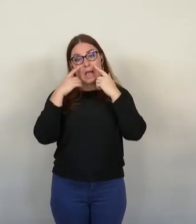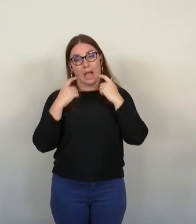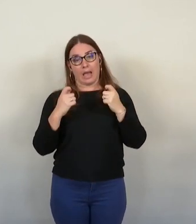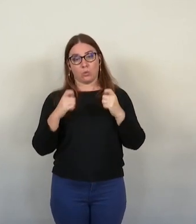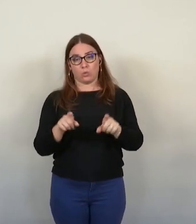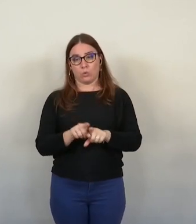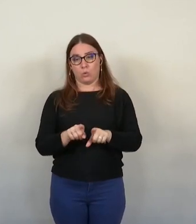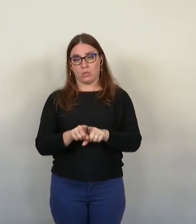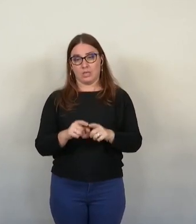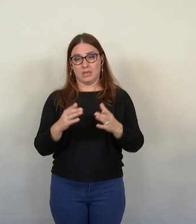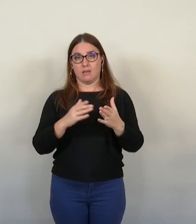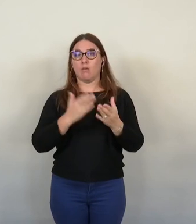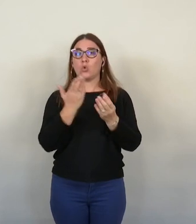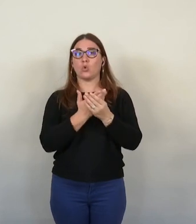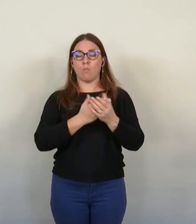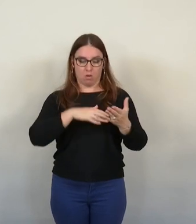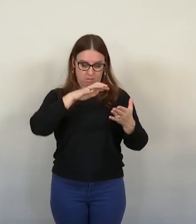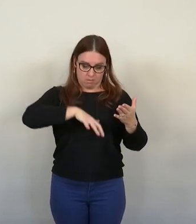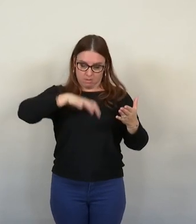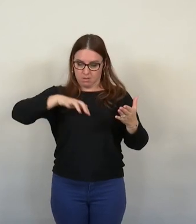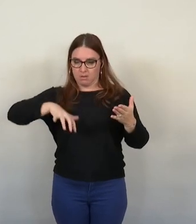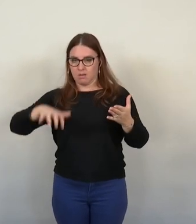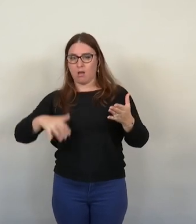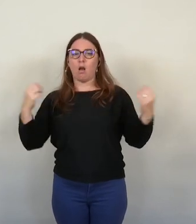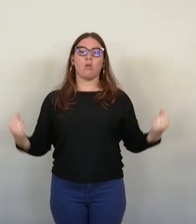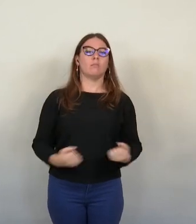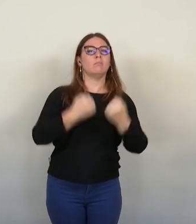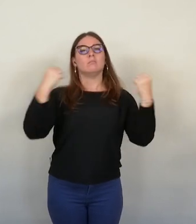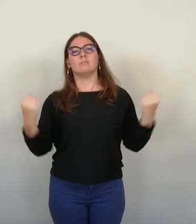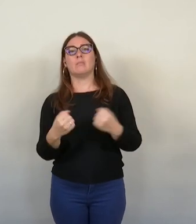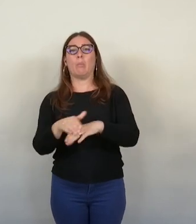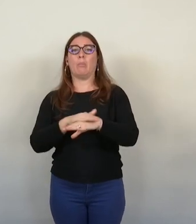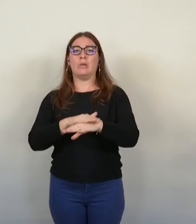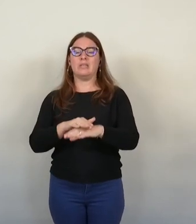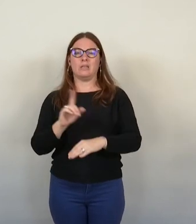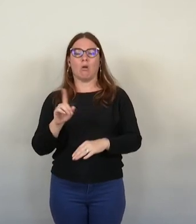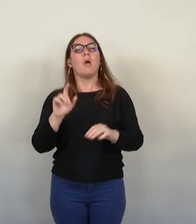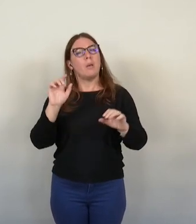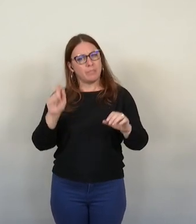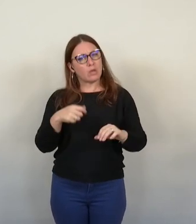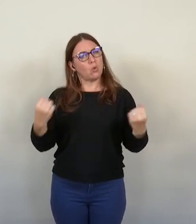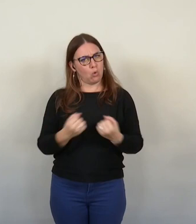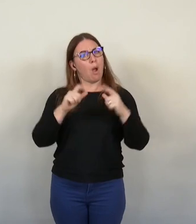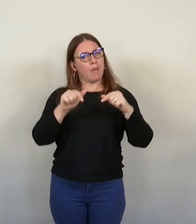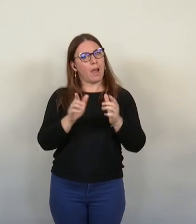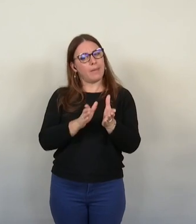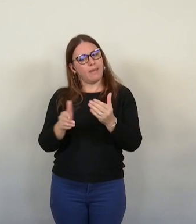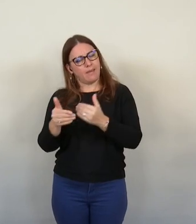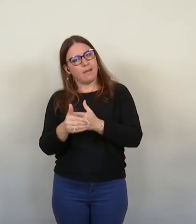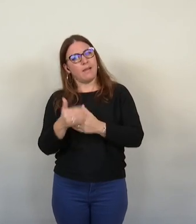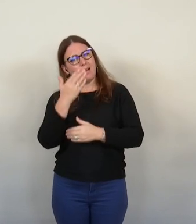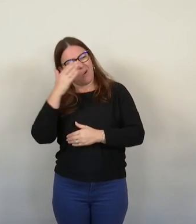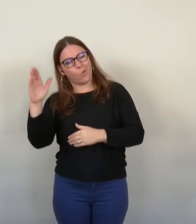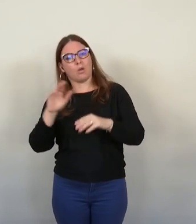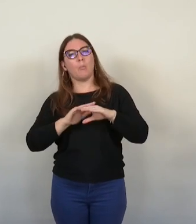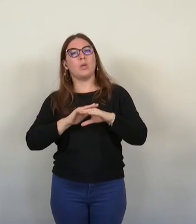à ne pas à ce que ce document là ne soit pas que de la communication politique il y a une part de communication à voir mais mais pas que politique et